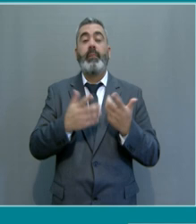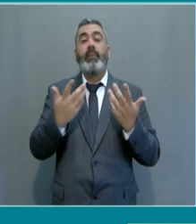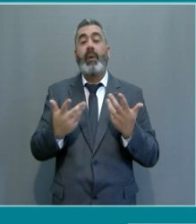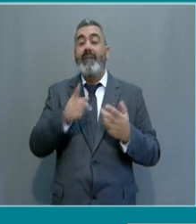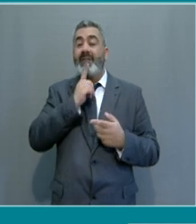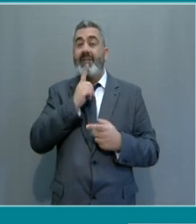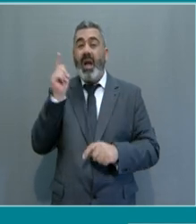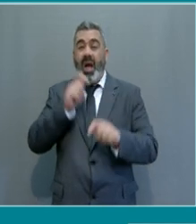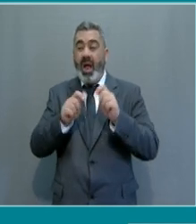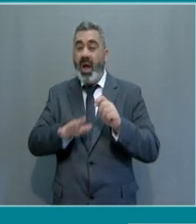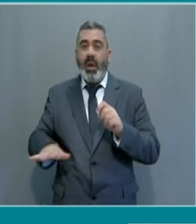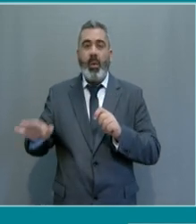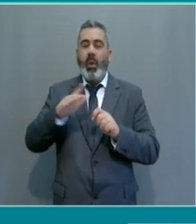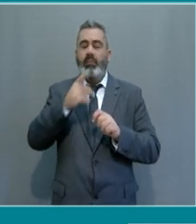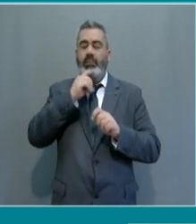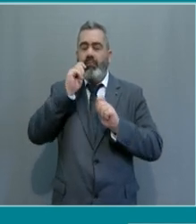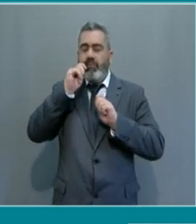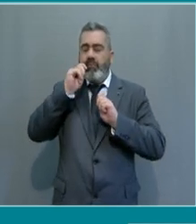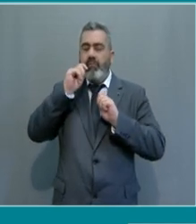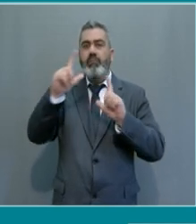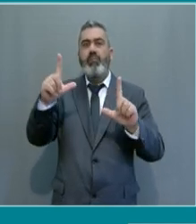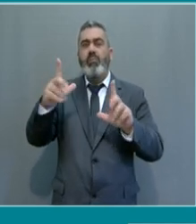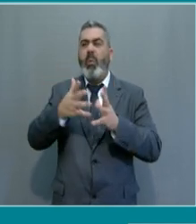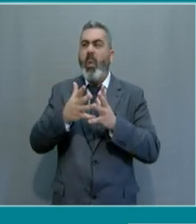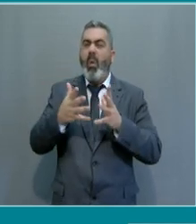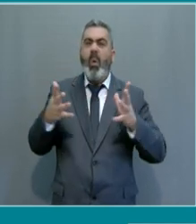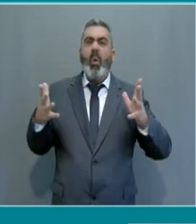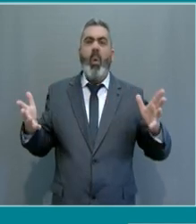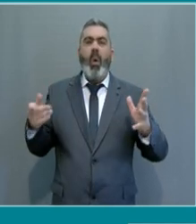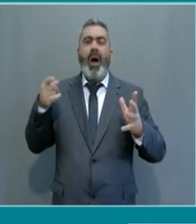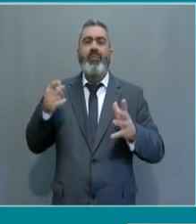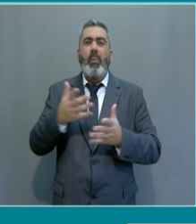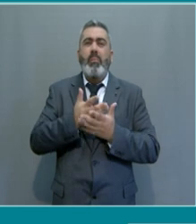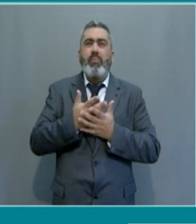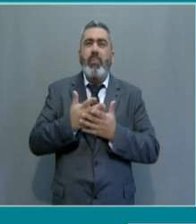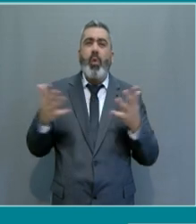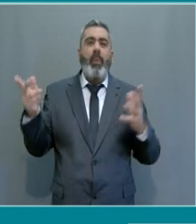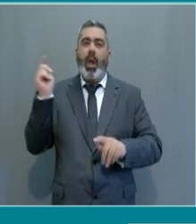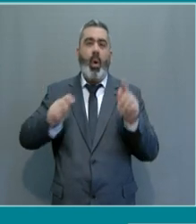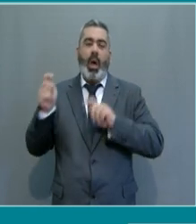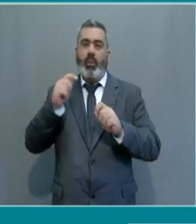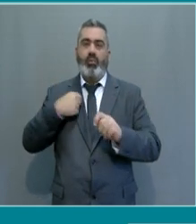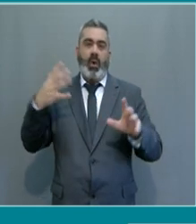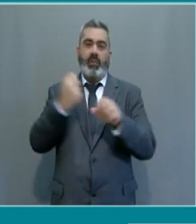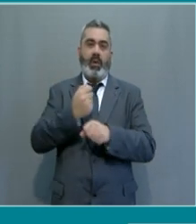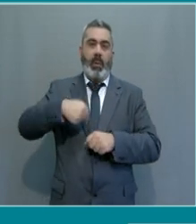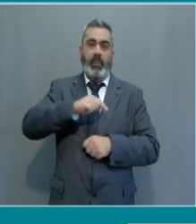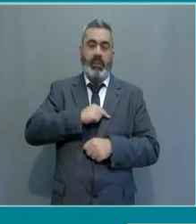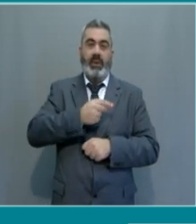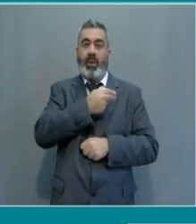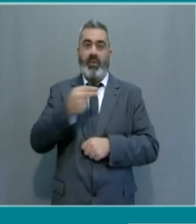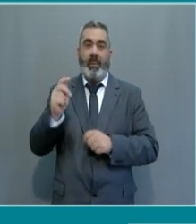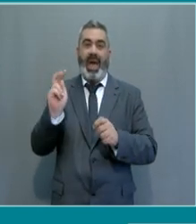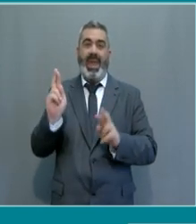αποτελεί για μας ένα εμβληματικό έργο, γιατί είναι το μεγαλύτερο έργο που έχουμε κατασκευάσει στον χώρο των ανανεωσίμων.